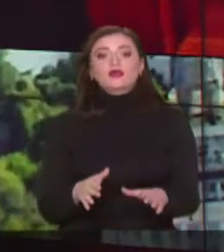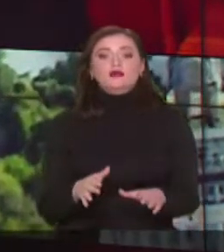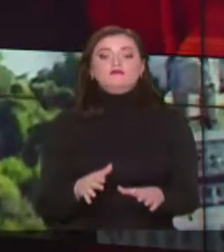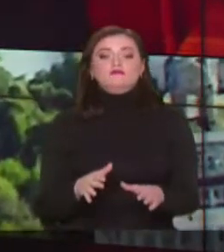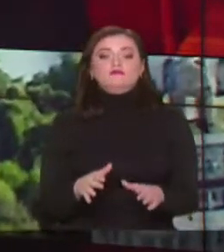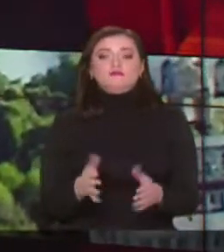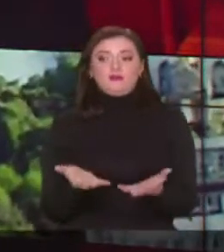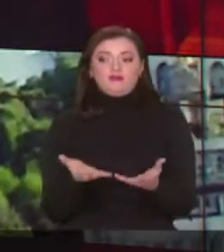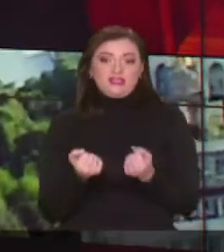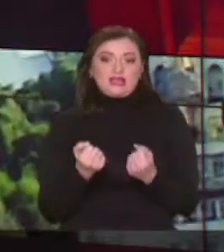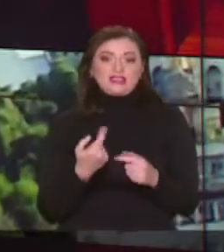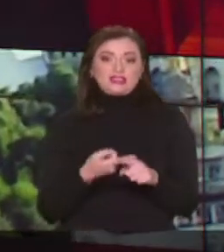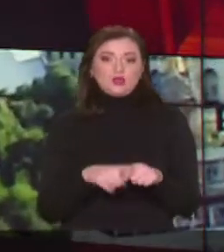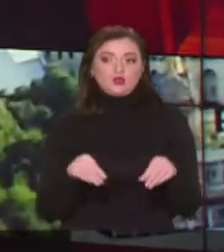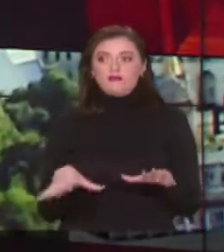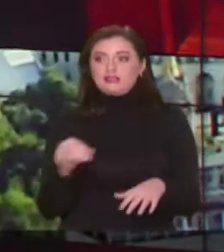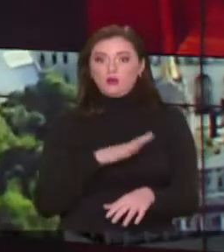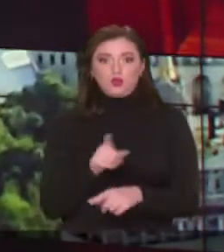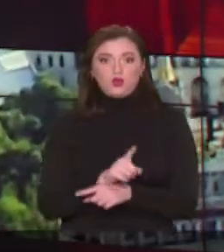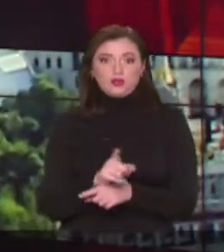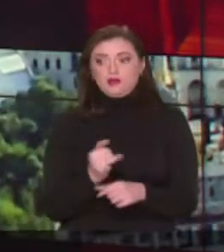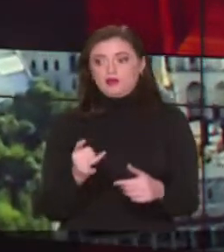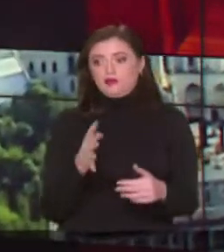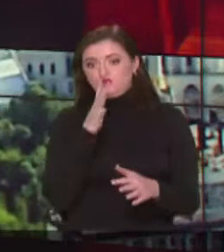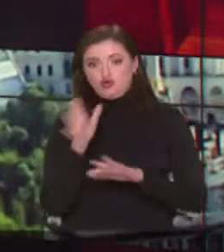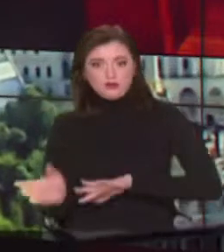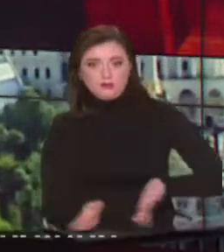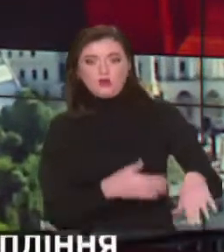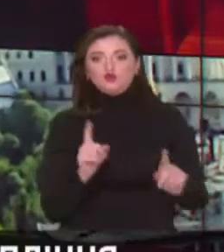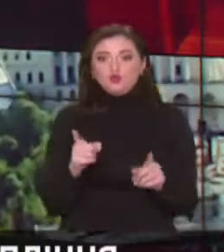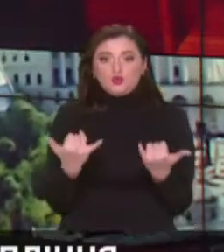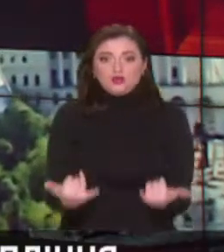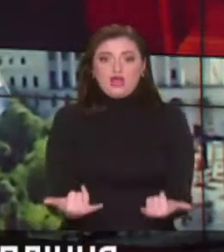цю постанову? Все ж було нормально, і тут от проходить час, чому зараз?